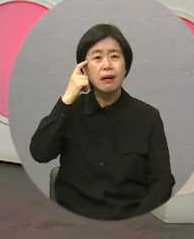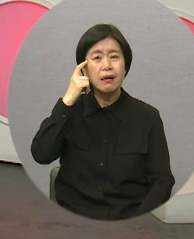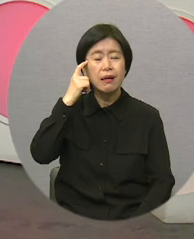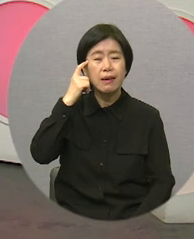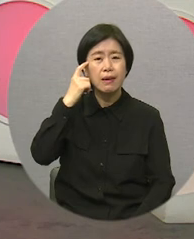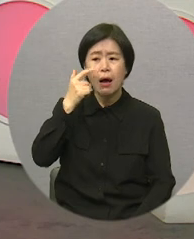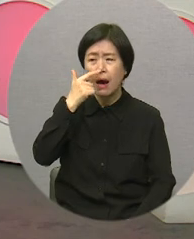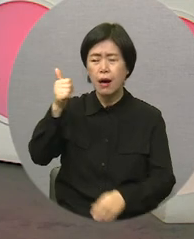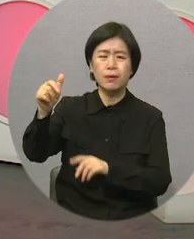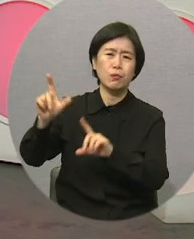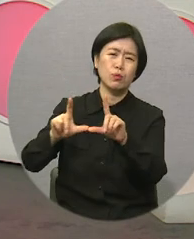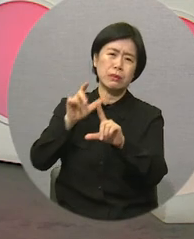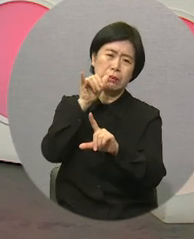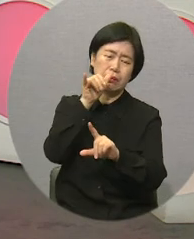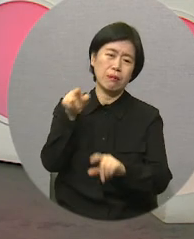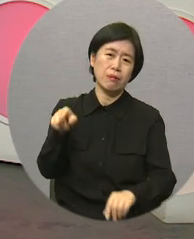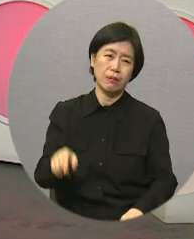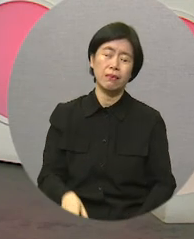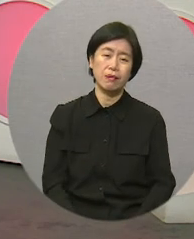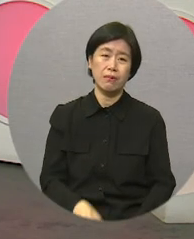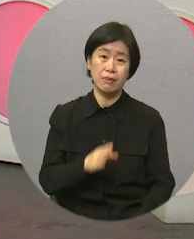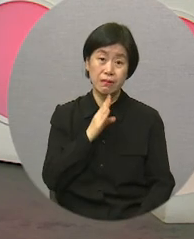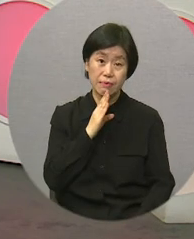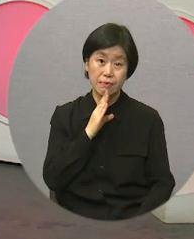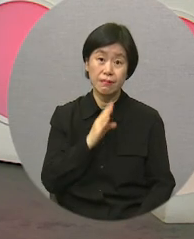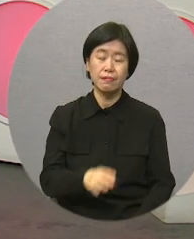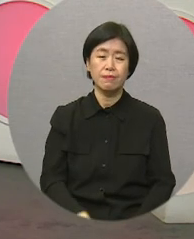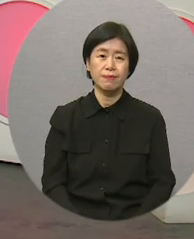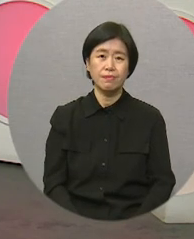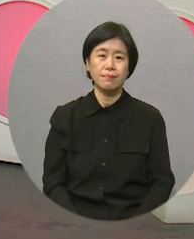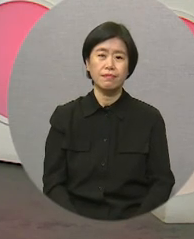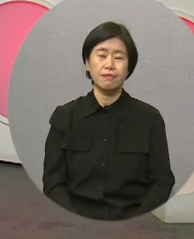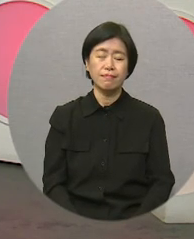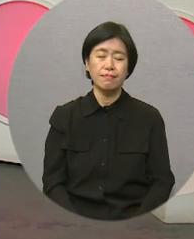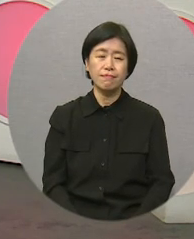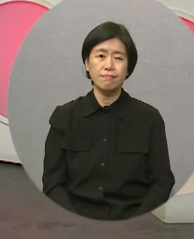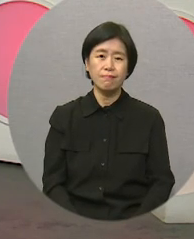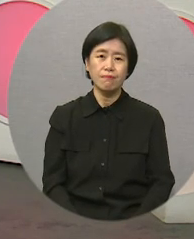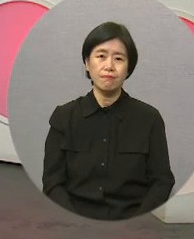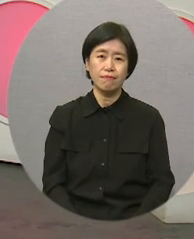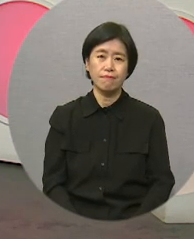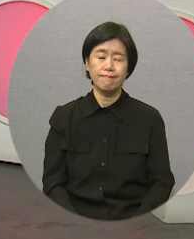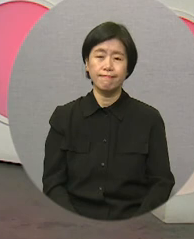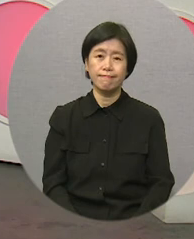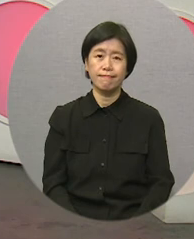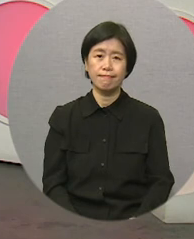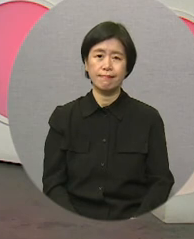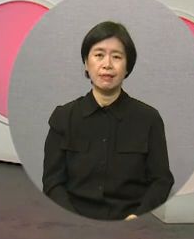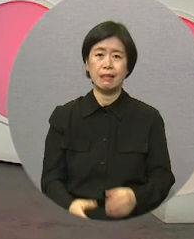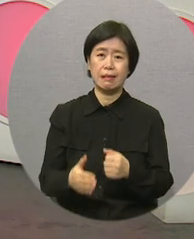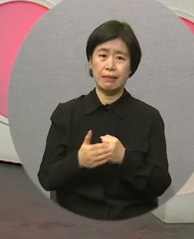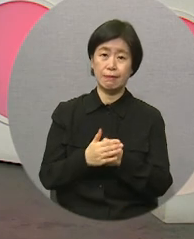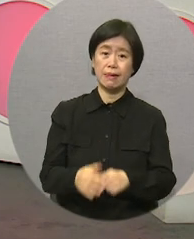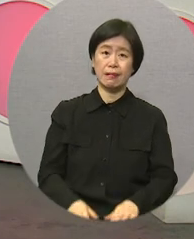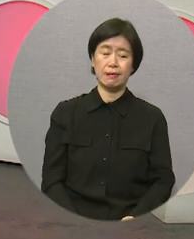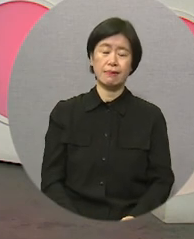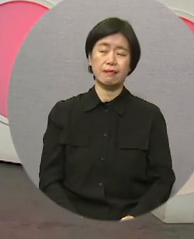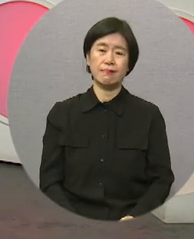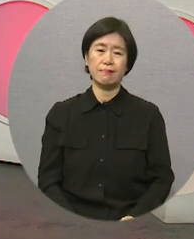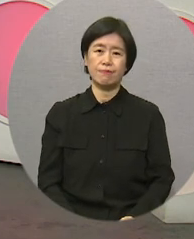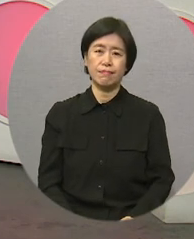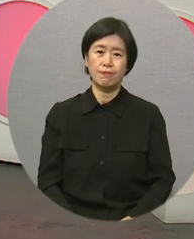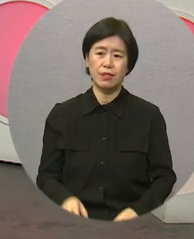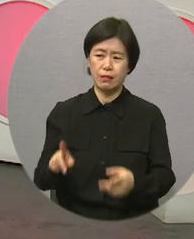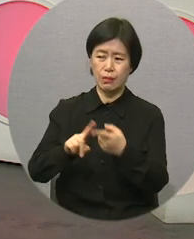생겼을까? 이런 마음에 술도 한잔 하셨겠다. 그 마음이 계속 가슴속에 응어리져서 잊지 않으셨을까?